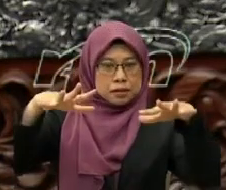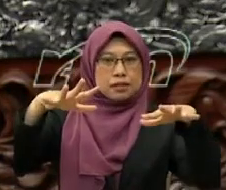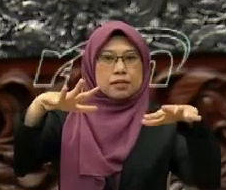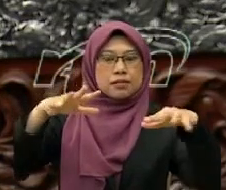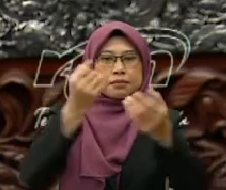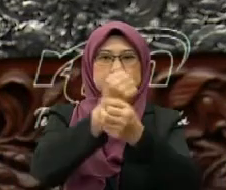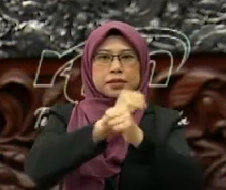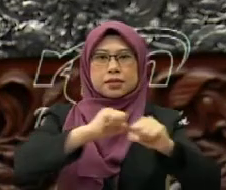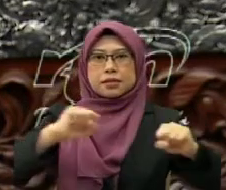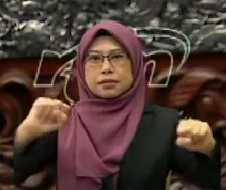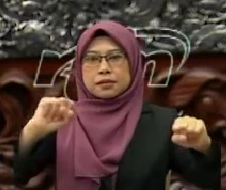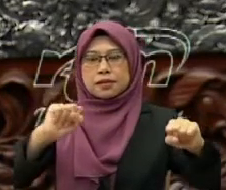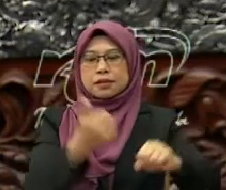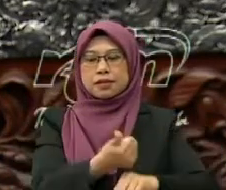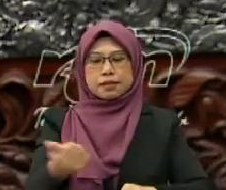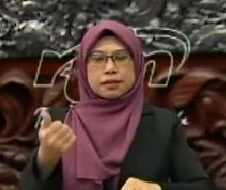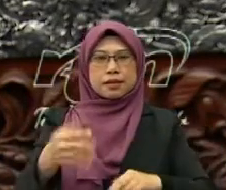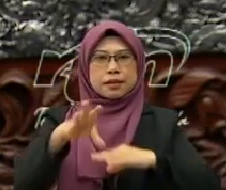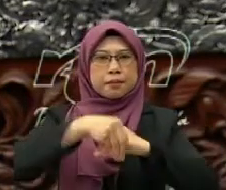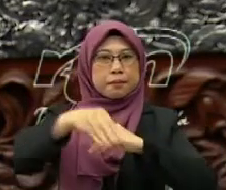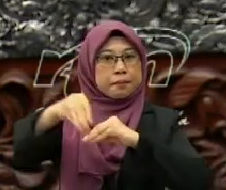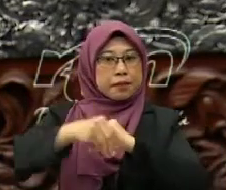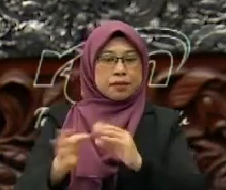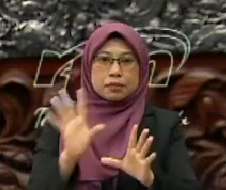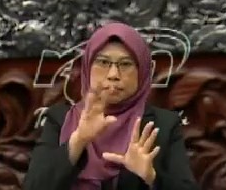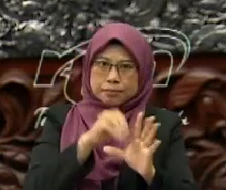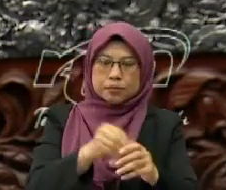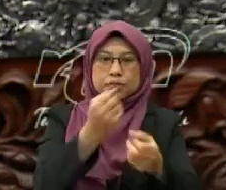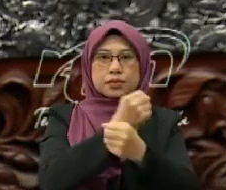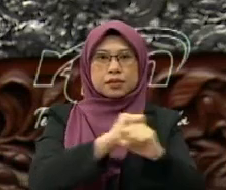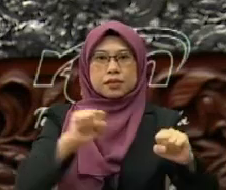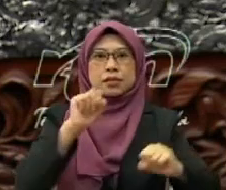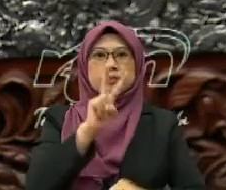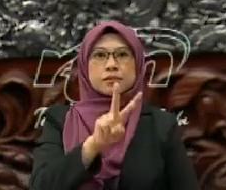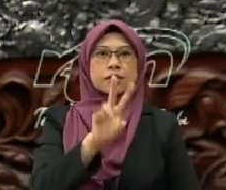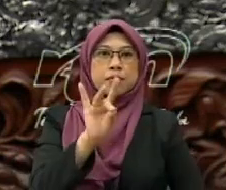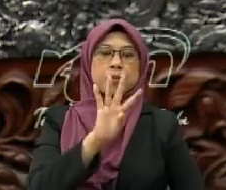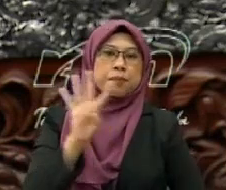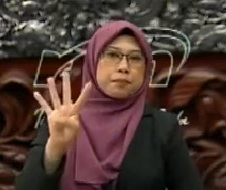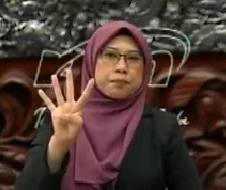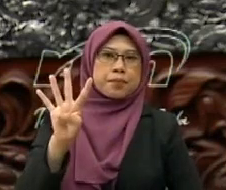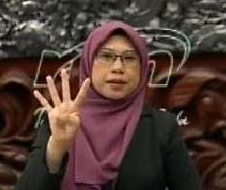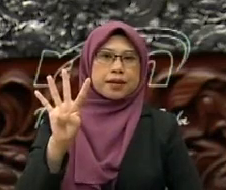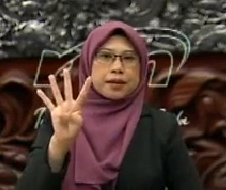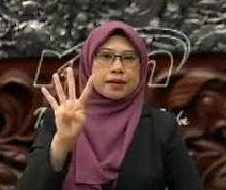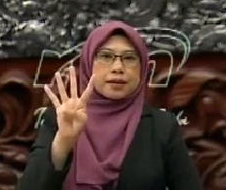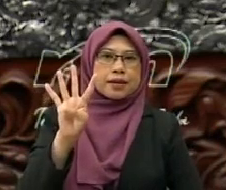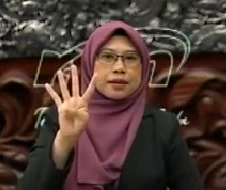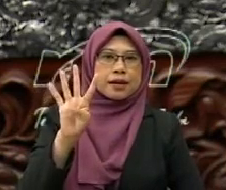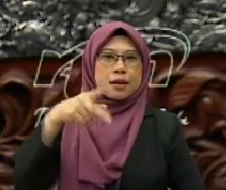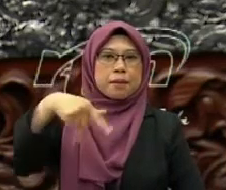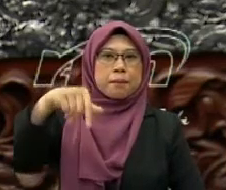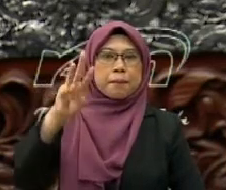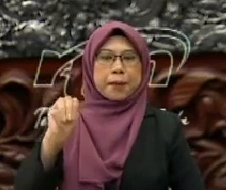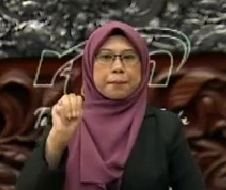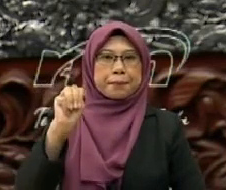dan menambah jabatan ini termasuklah menyediakan 284 buah ban